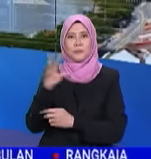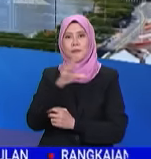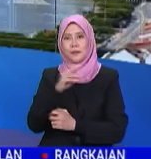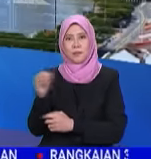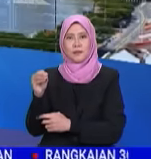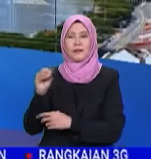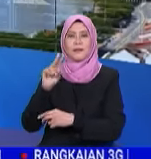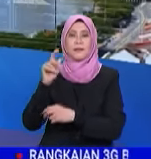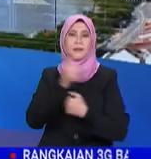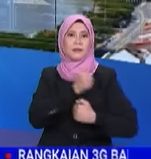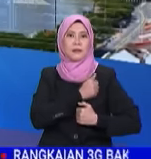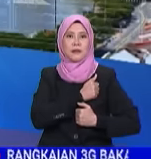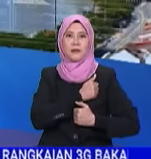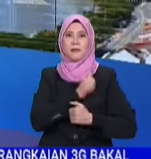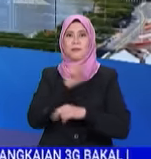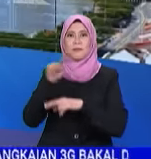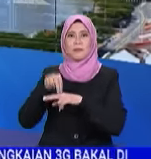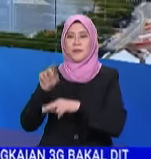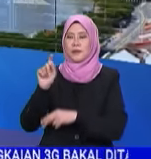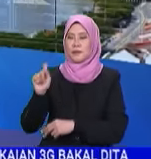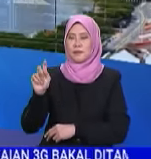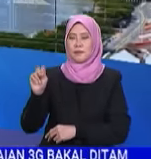tentera Nasional Indonesia